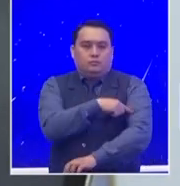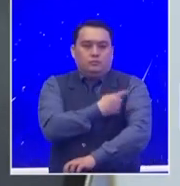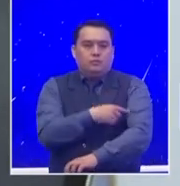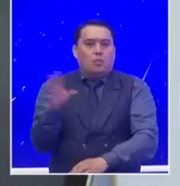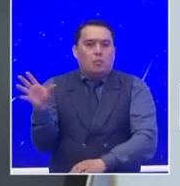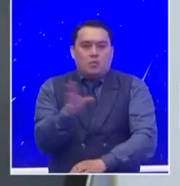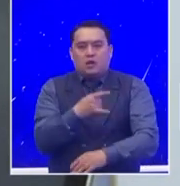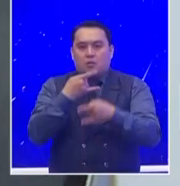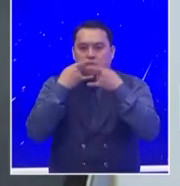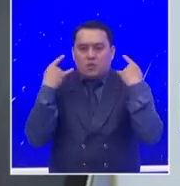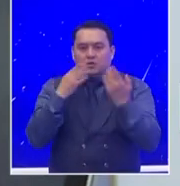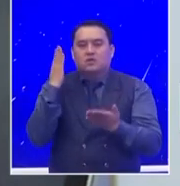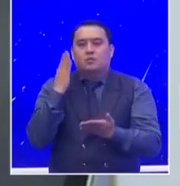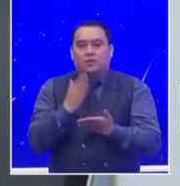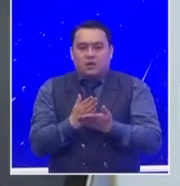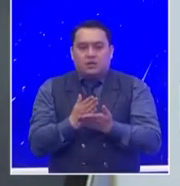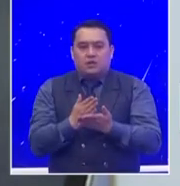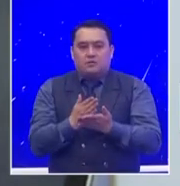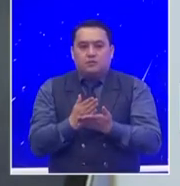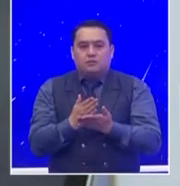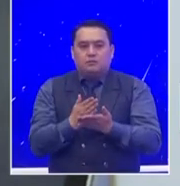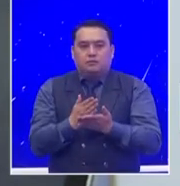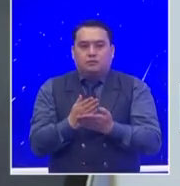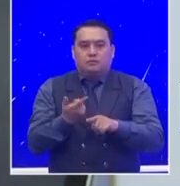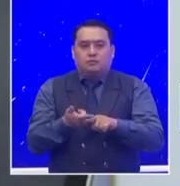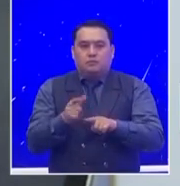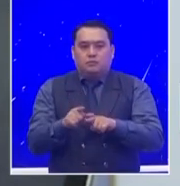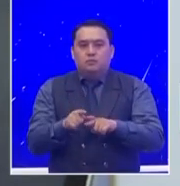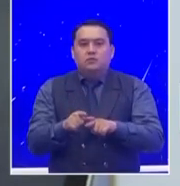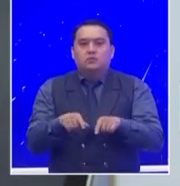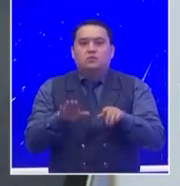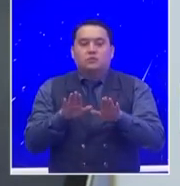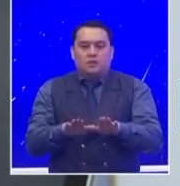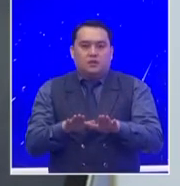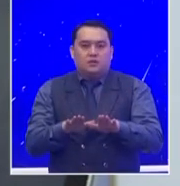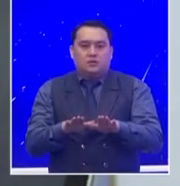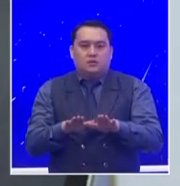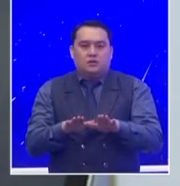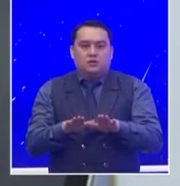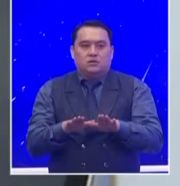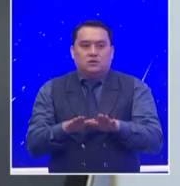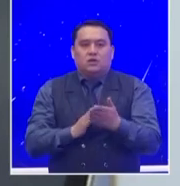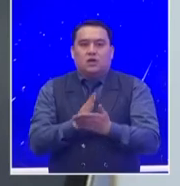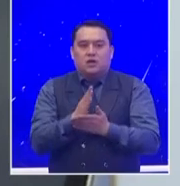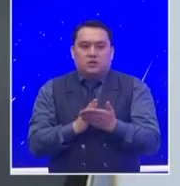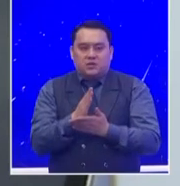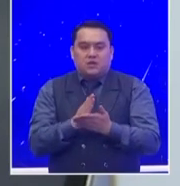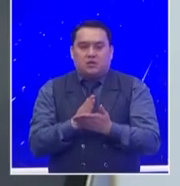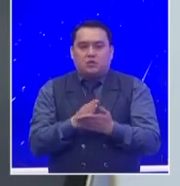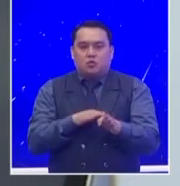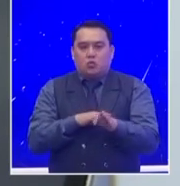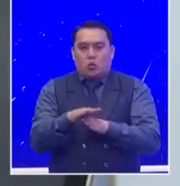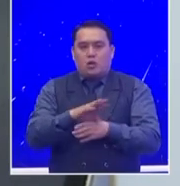бәрінде маска жеткілікті. Олар сол жерге түсетін пациенттерге де, сол жерге қызметкерлерге де